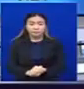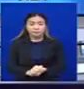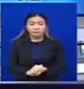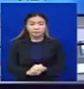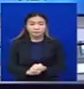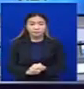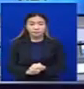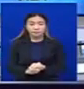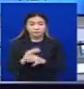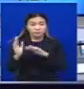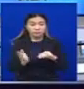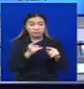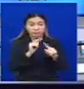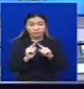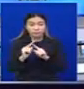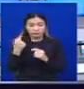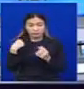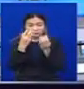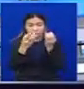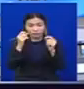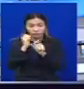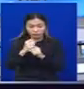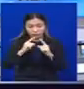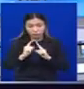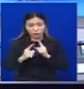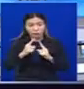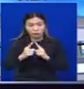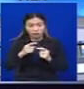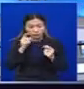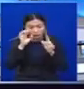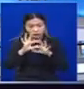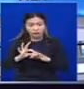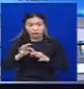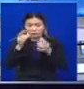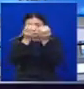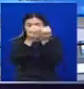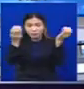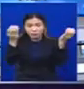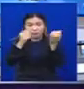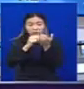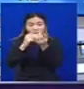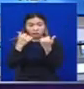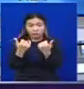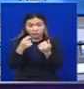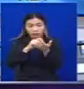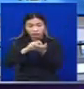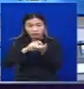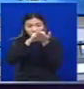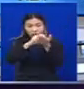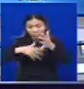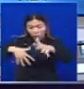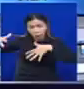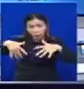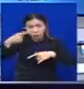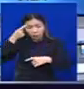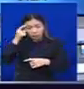หลังจากหน่วยงานที่เกี่ยวข้องเริ่มดำเนินการเพื่อชี้แจงความทำความเข้าใจเนื้อหาในร่างรัฐธรรมนูญไปแล้วนะครับล่าสุดประชาชนก็พึงพอ